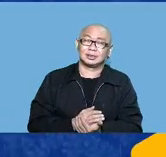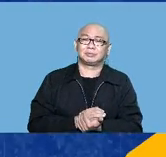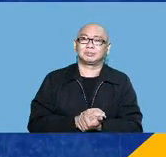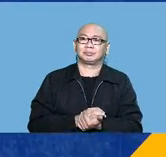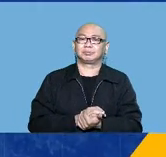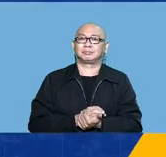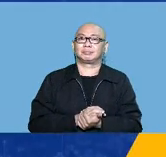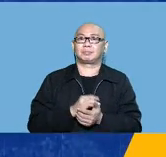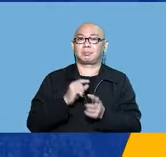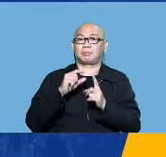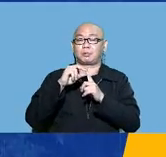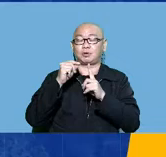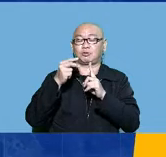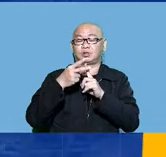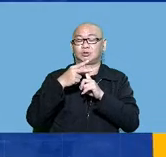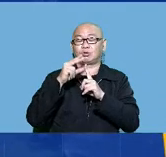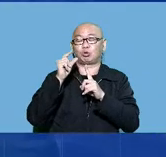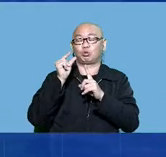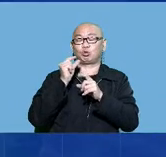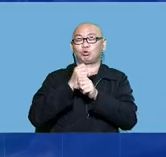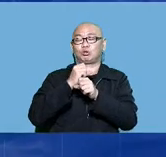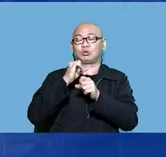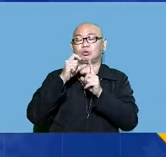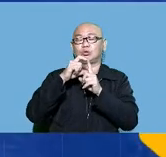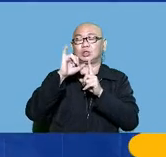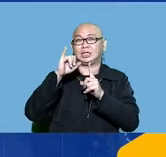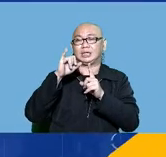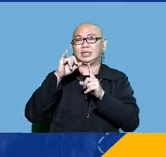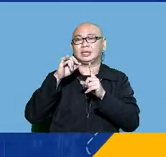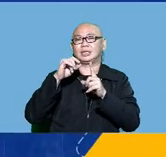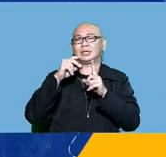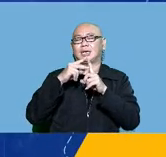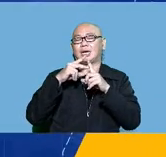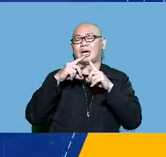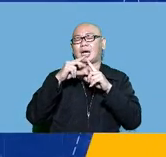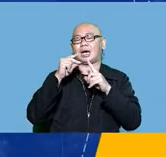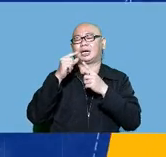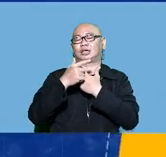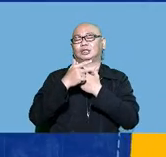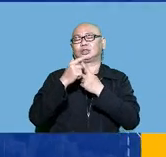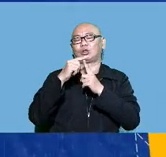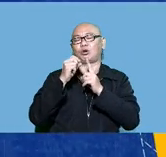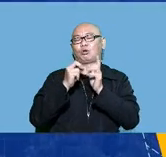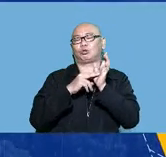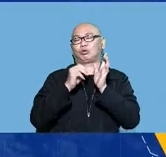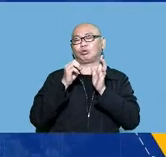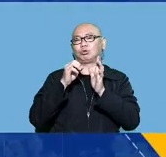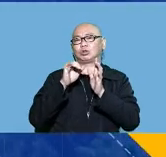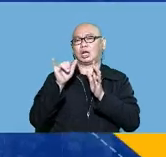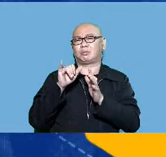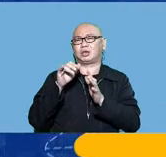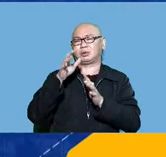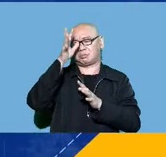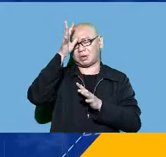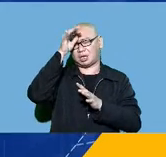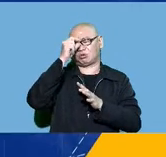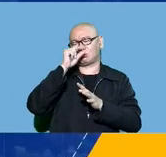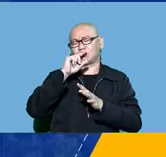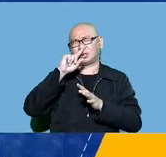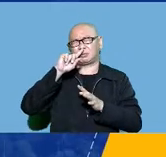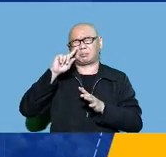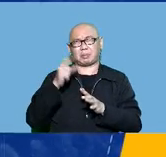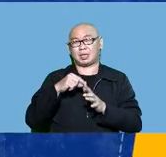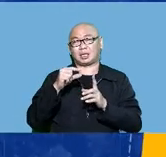Kemudian Profesor Rudi Hartono itu sama senasib ketika di Bali untuk percepatan